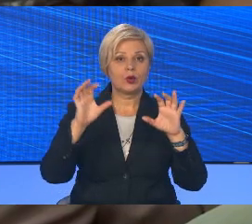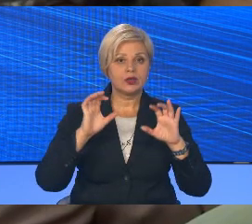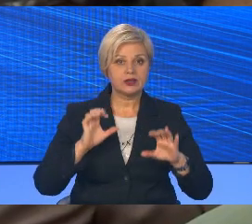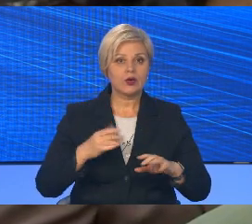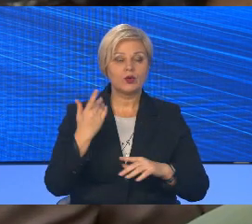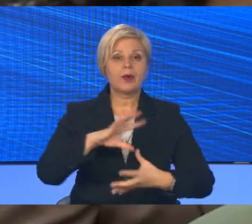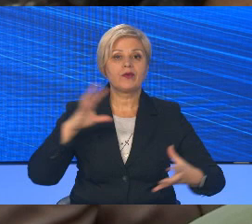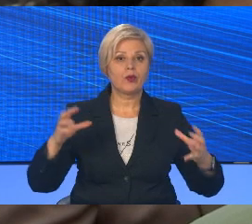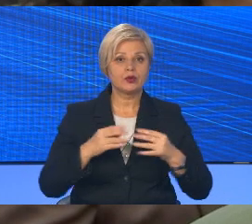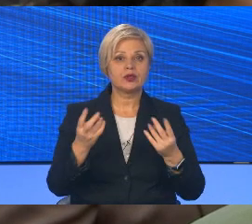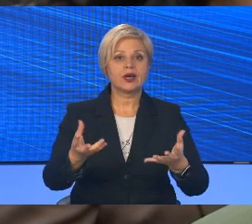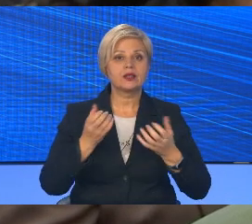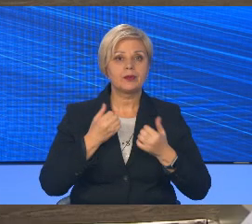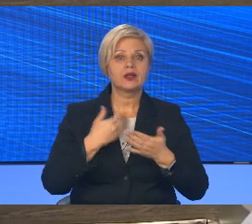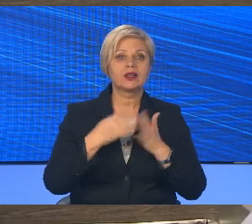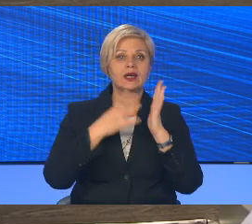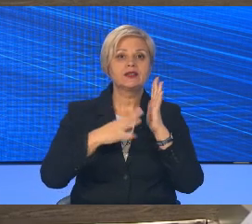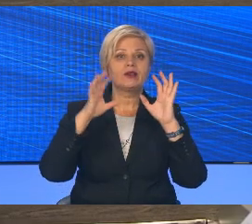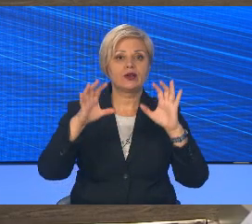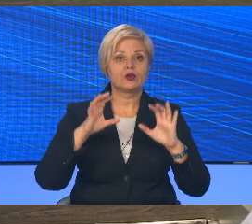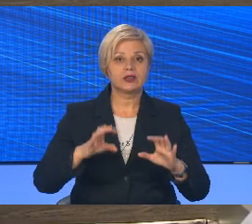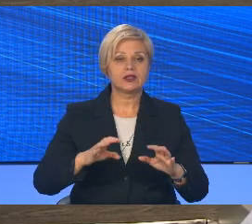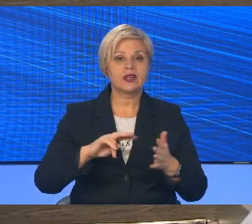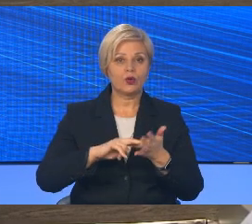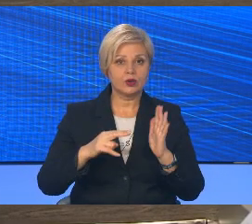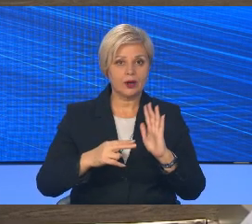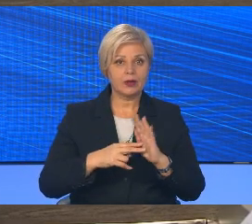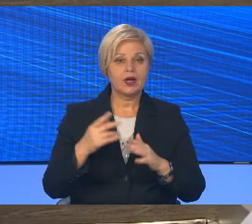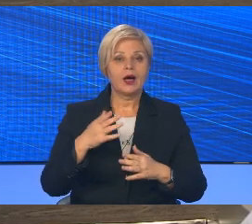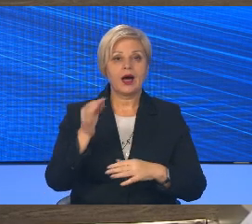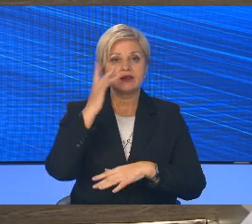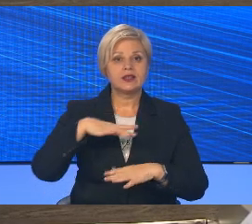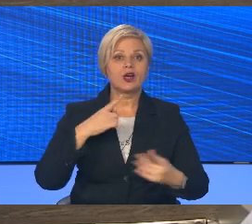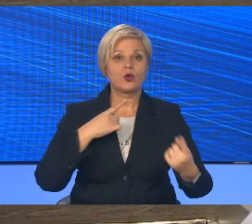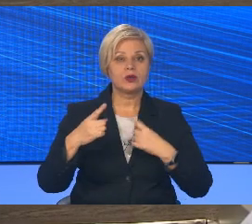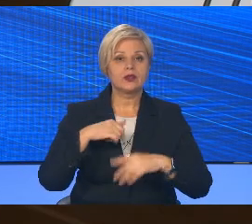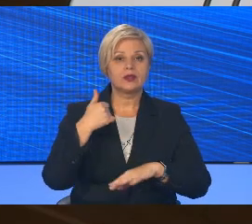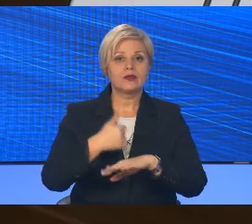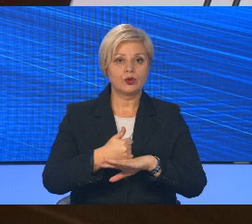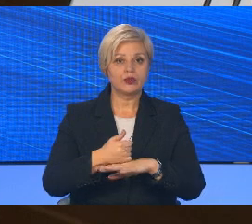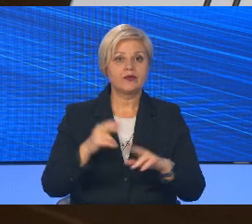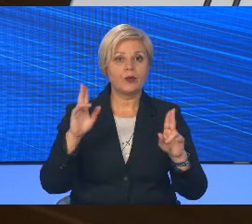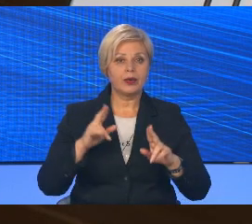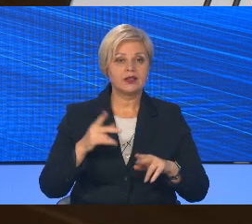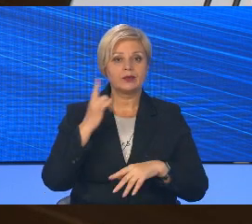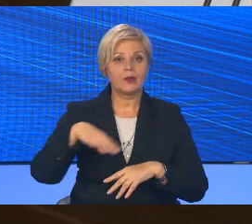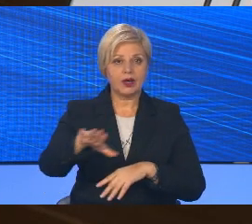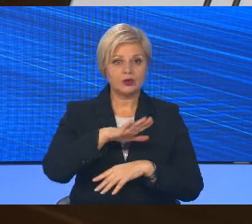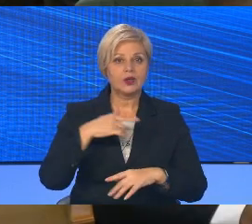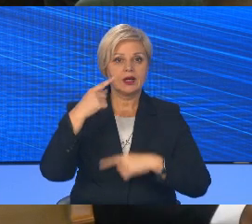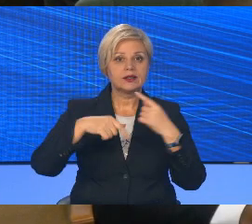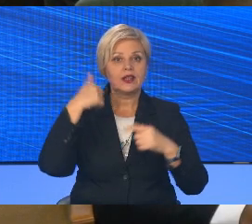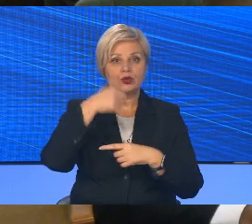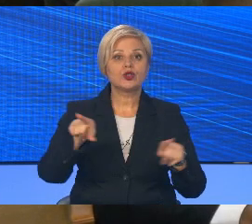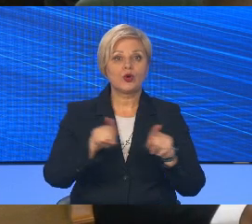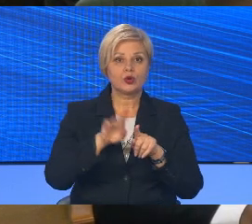яго выніках трэба прыняць каля 90 законапраектаў, а ўсенародны дыялог вызначыць ключавым прынцыпам у краіне. Наступны год